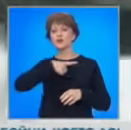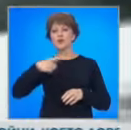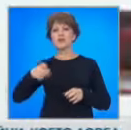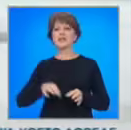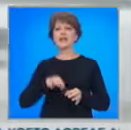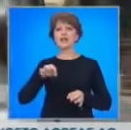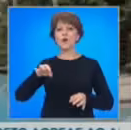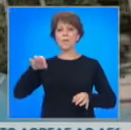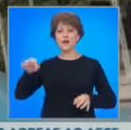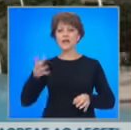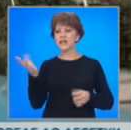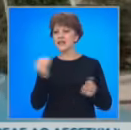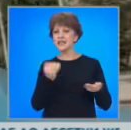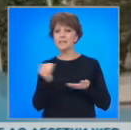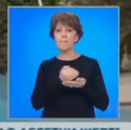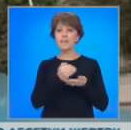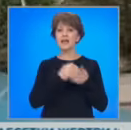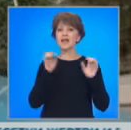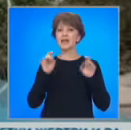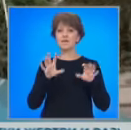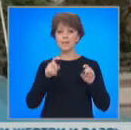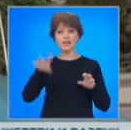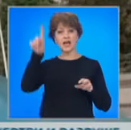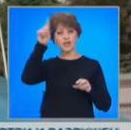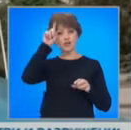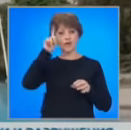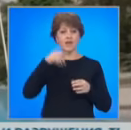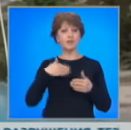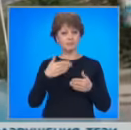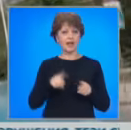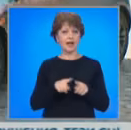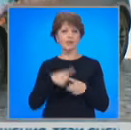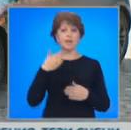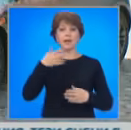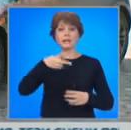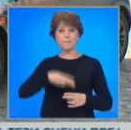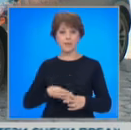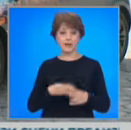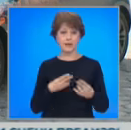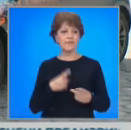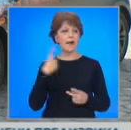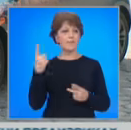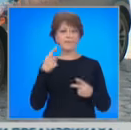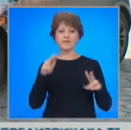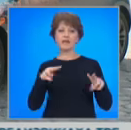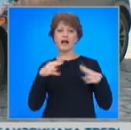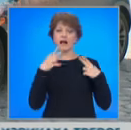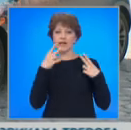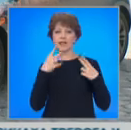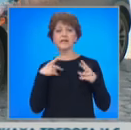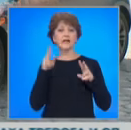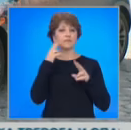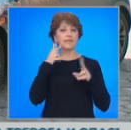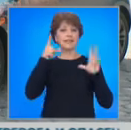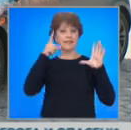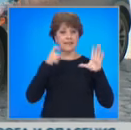архивират огромен обем от информация. София е поредна спирка от маршрута. Първите кадри от пътищата на България са заснети